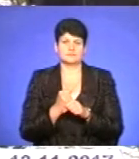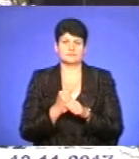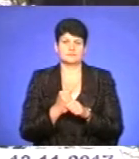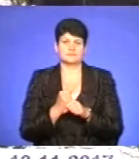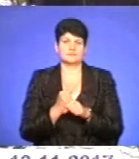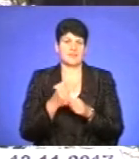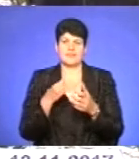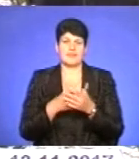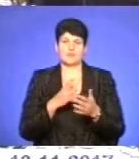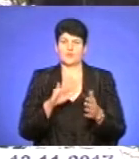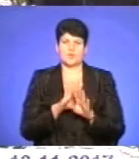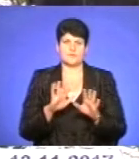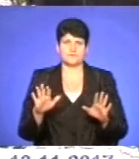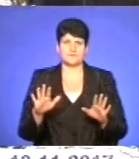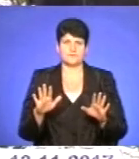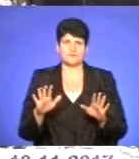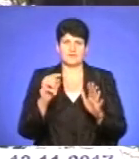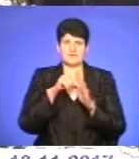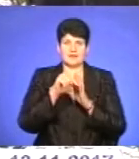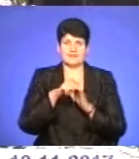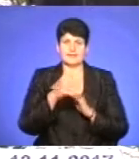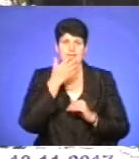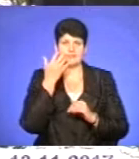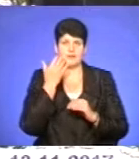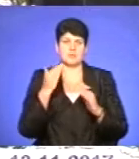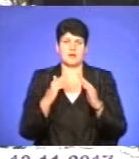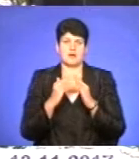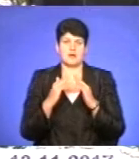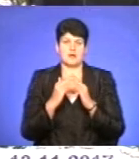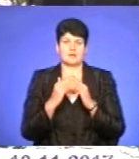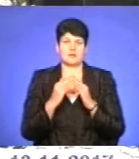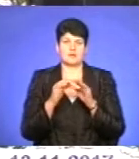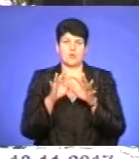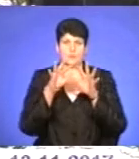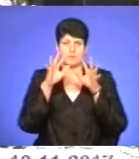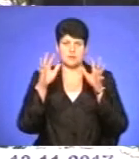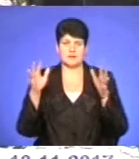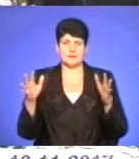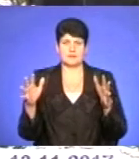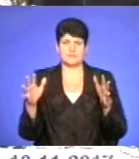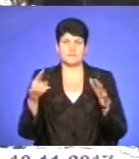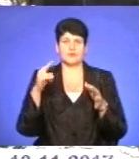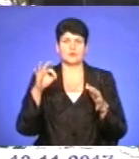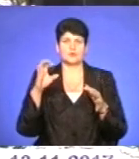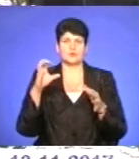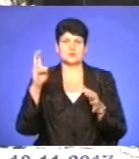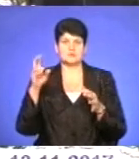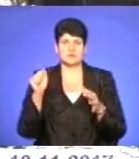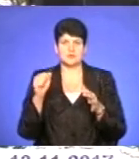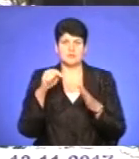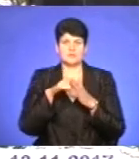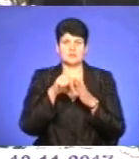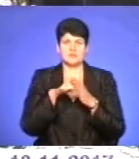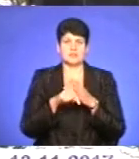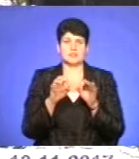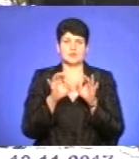І недорого. Притому всередині тепло, хата обита всередині, доска, посередині солома, все,